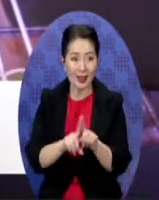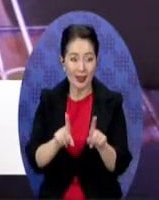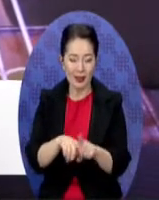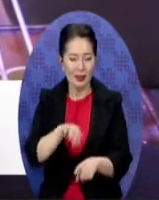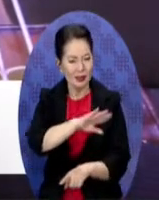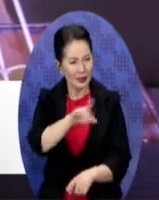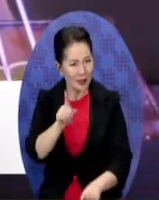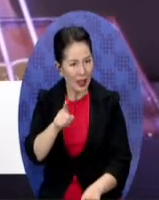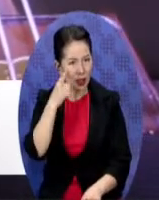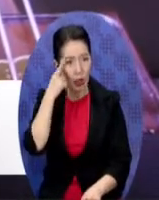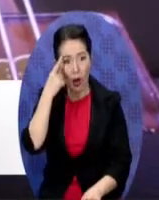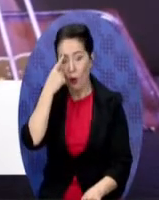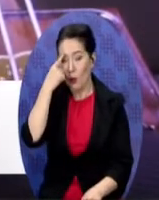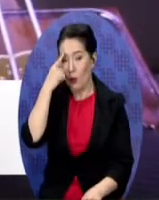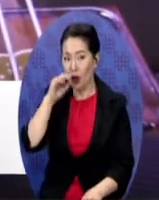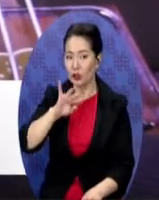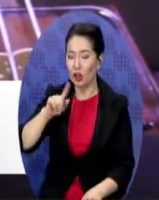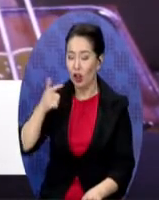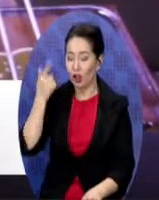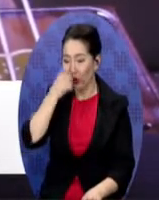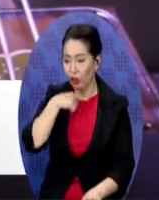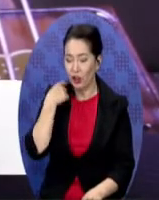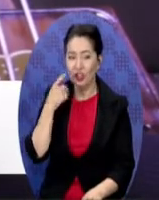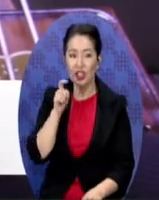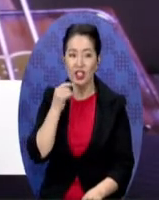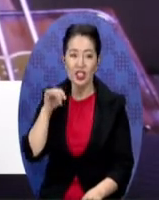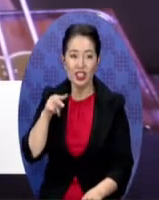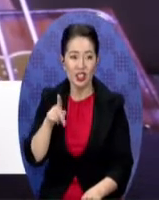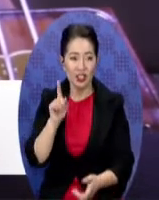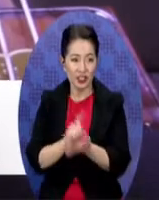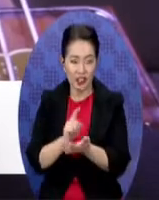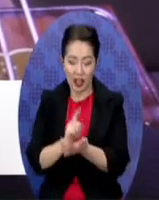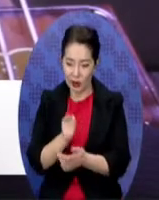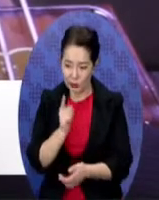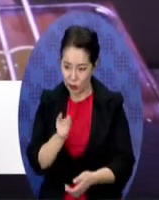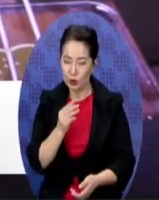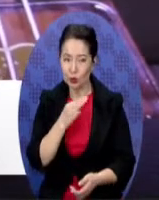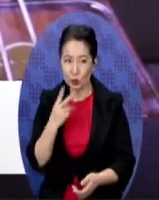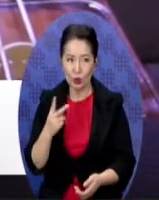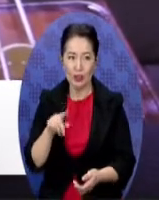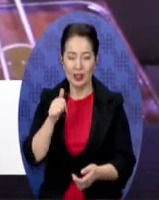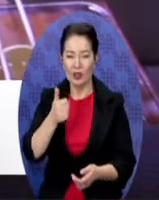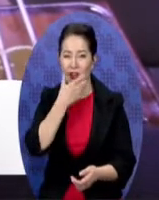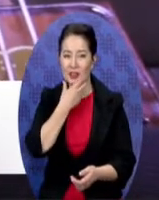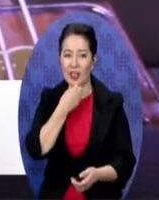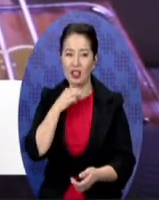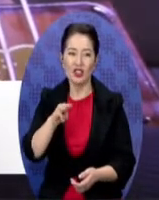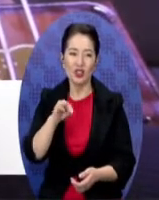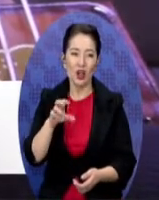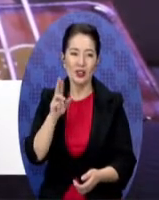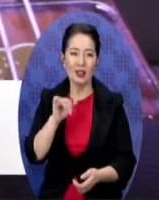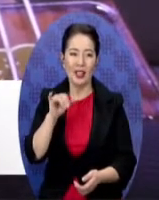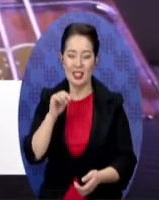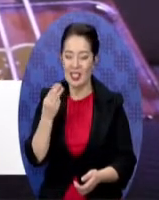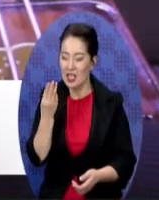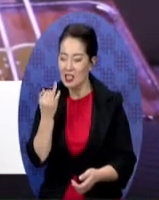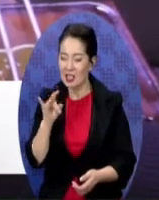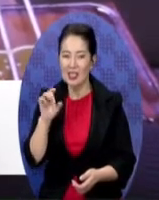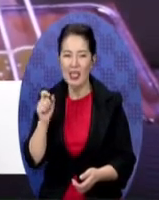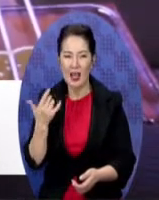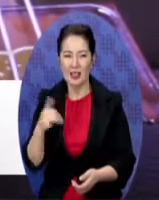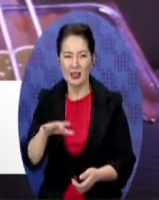нар эндээс мордлогоотой хийлтэй болно шүү. Тэр сайхан постаас ширэн цартай хоорны тэр нэг